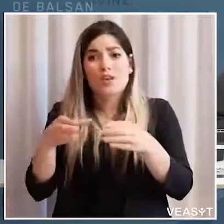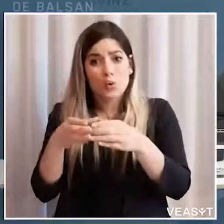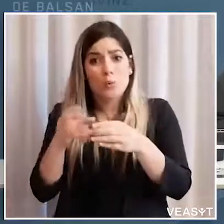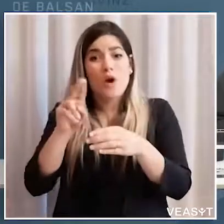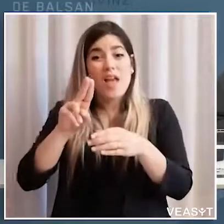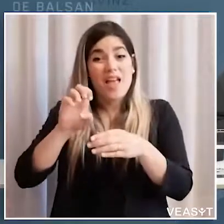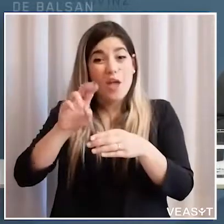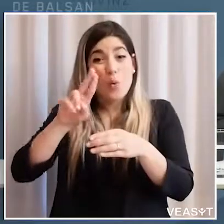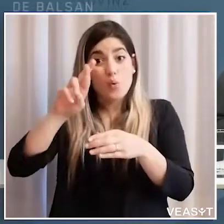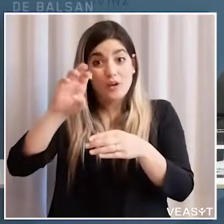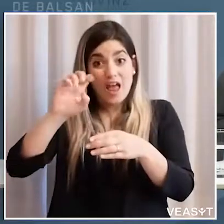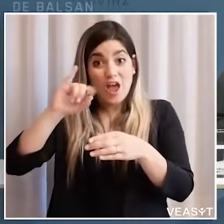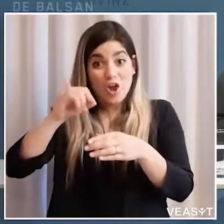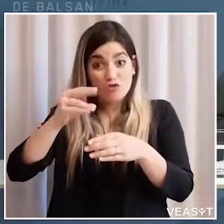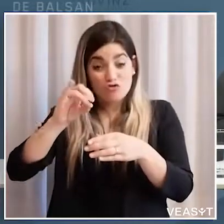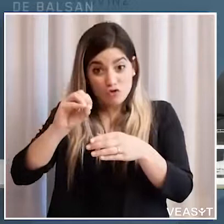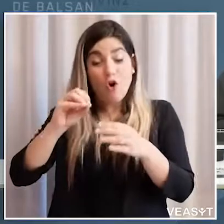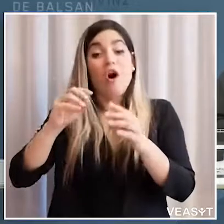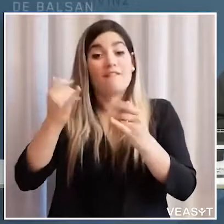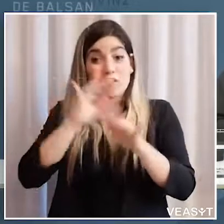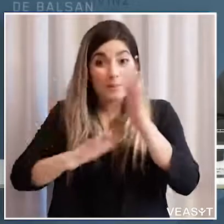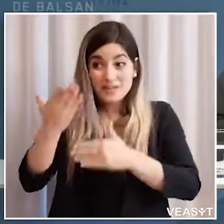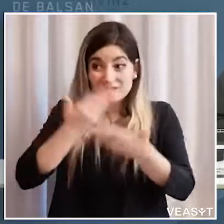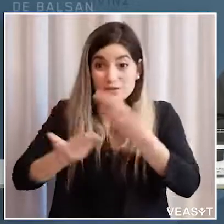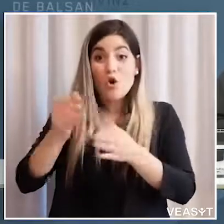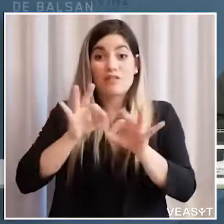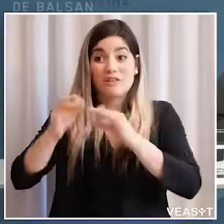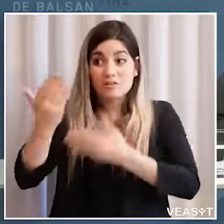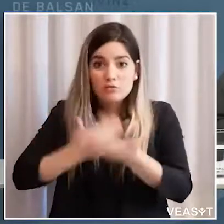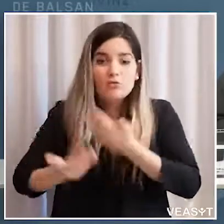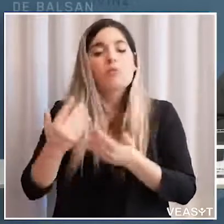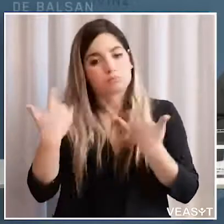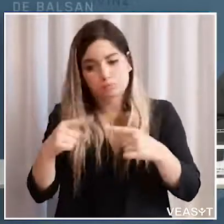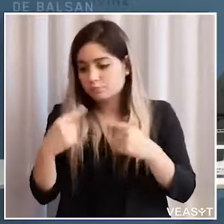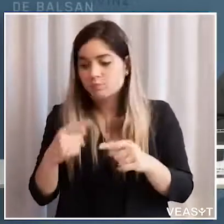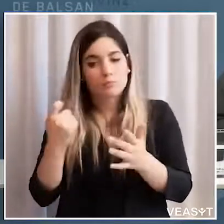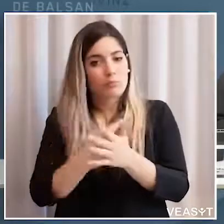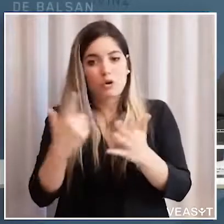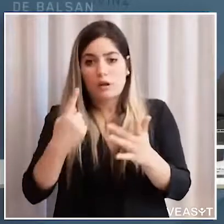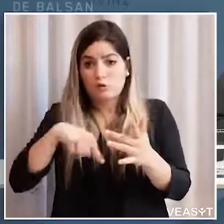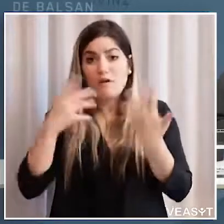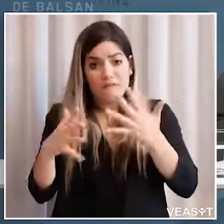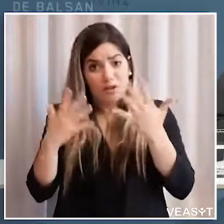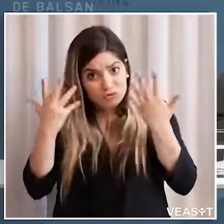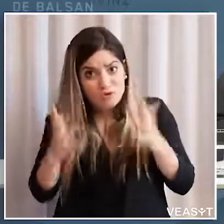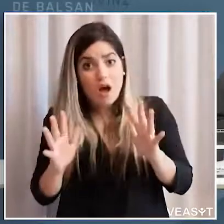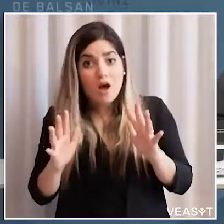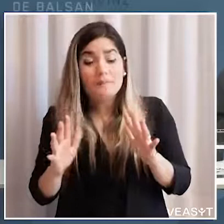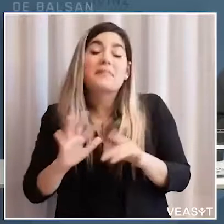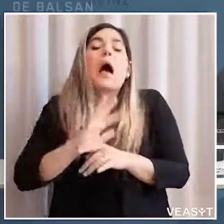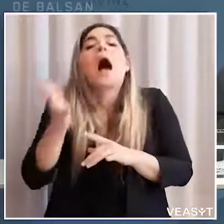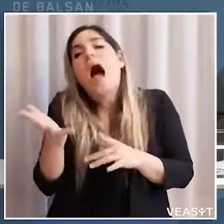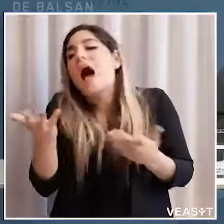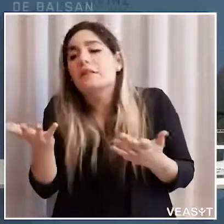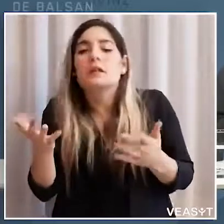dalla task force interna reggio per scambiarsi informazioni strategie e quant'altro e perciò noi abbiamo già fatto altri